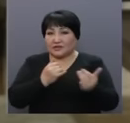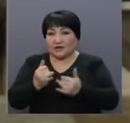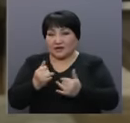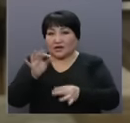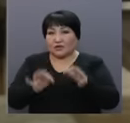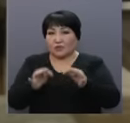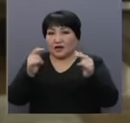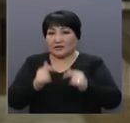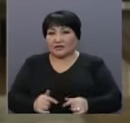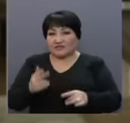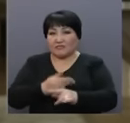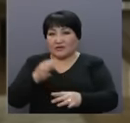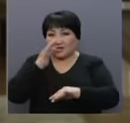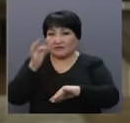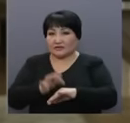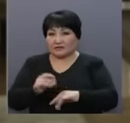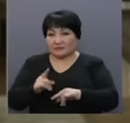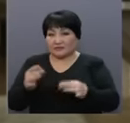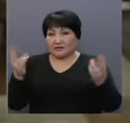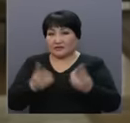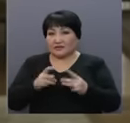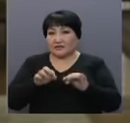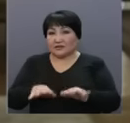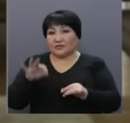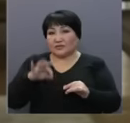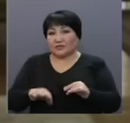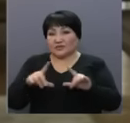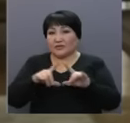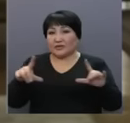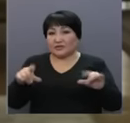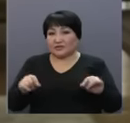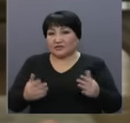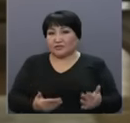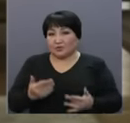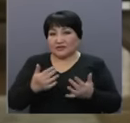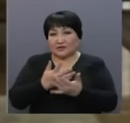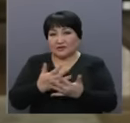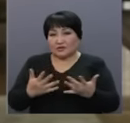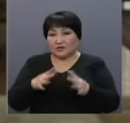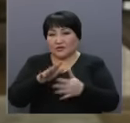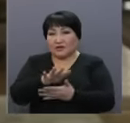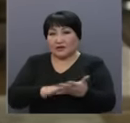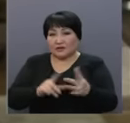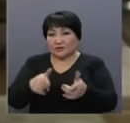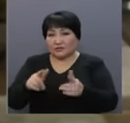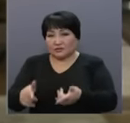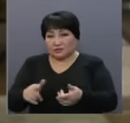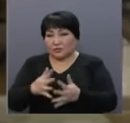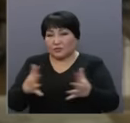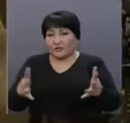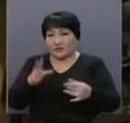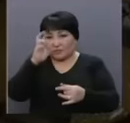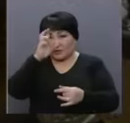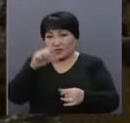жауапсыздығы нақтыланса қажетті шара қолданамыз. Департаментке тұрғындардан әртүрлі арыз түседі. Көбіне мемлекеттік қызметкерлердің жауапсыздығы